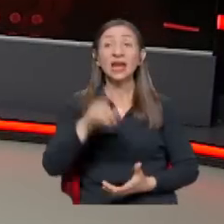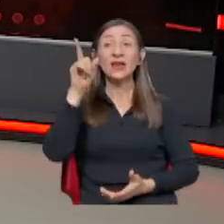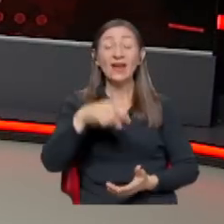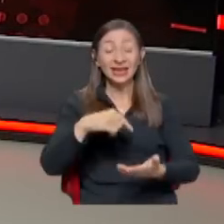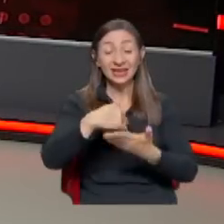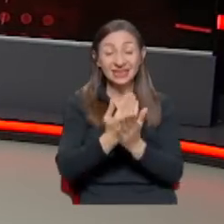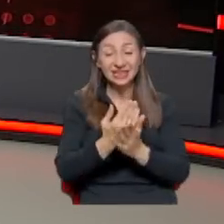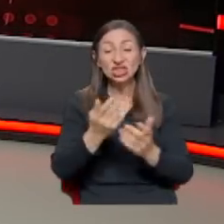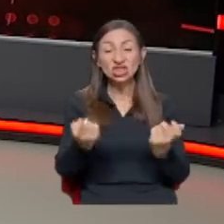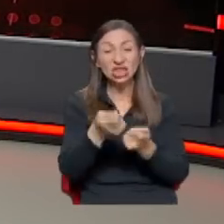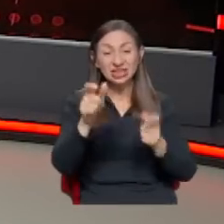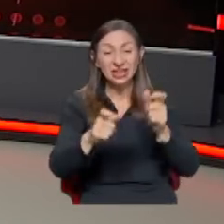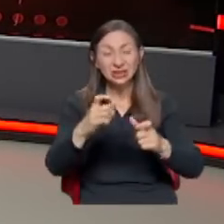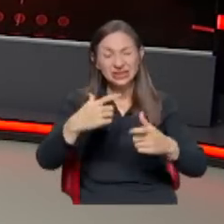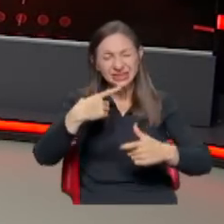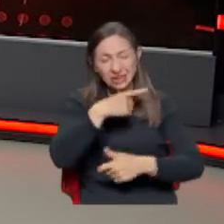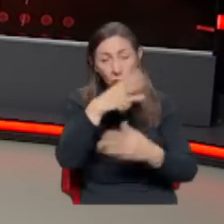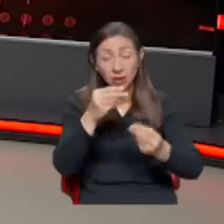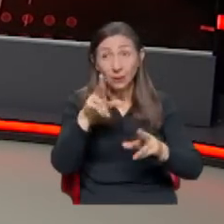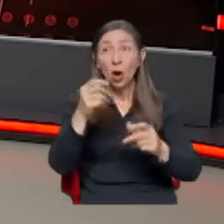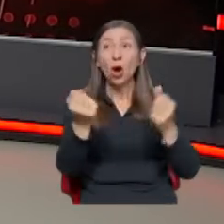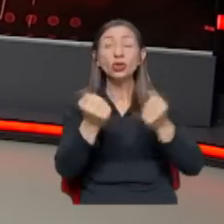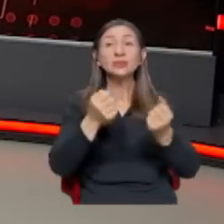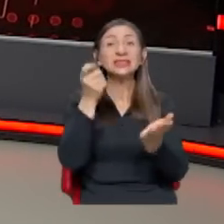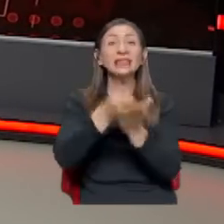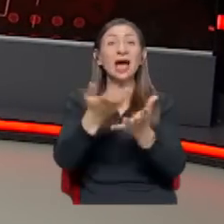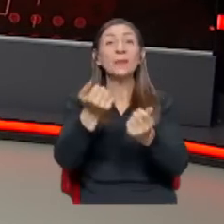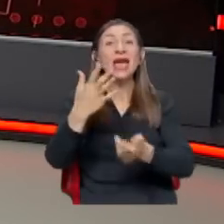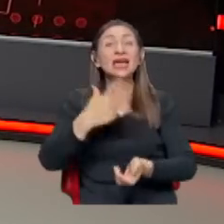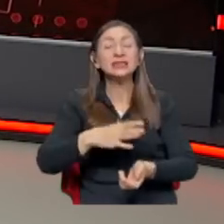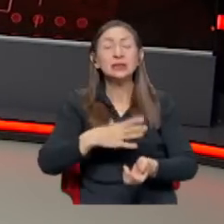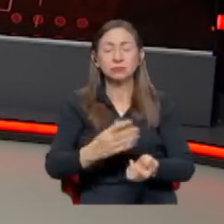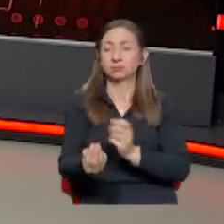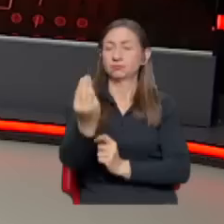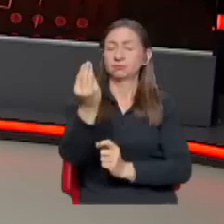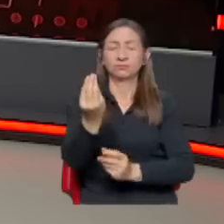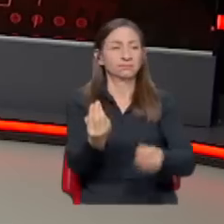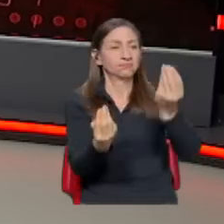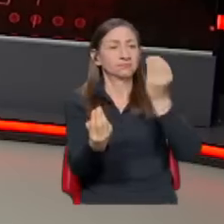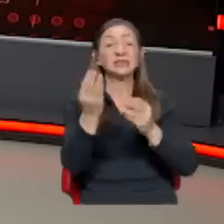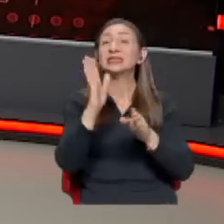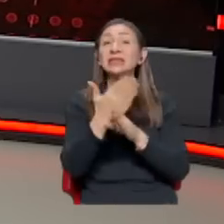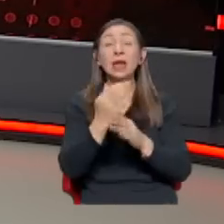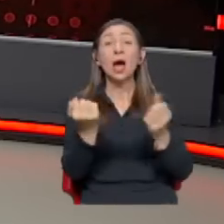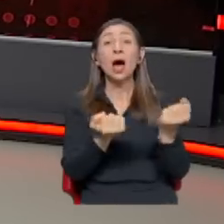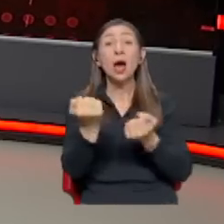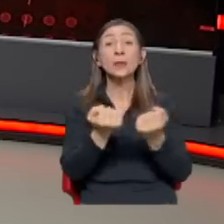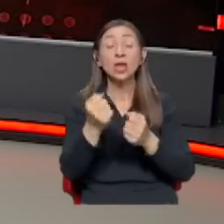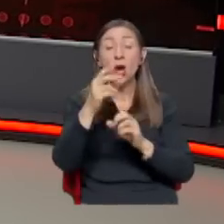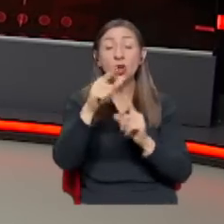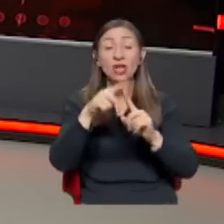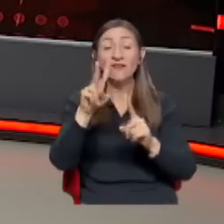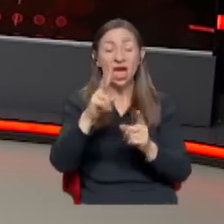Vergi dilimleri çalışanları zorladığı gibi otomobil satın almak isteyenlerin de karşısına çıkıyor. Çünkü otomobilde